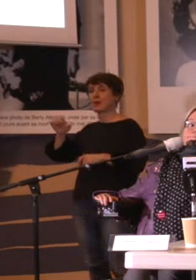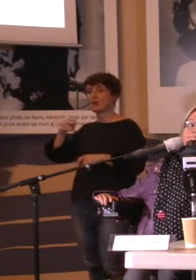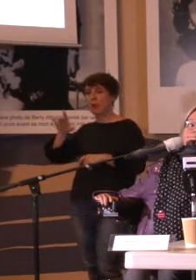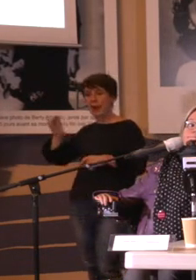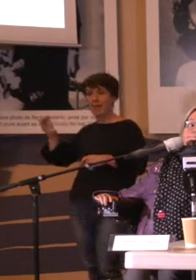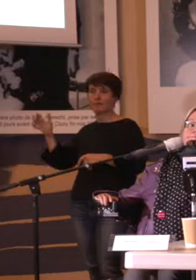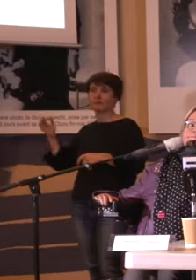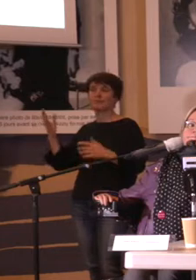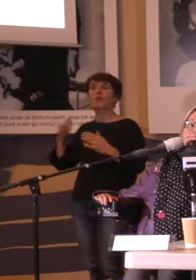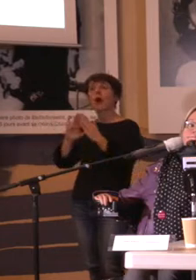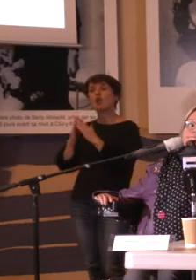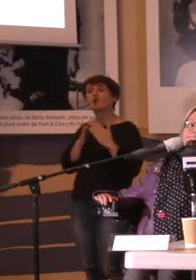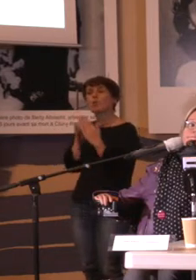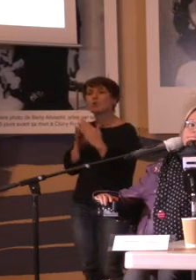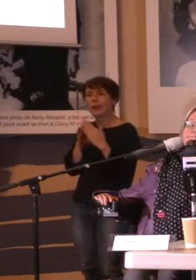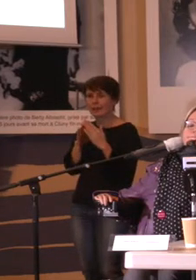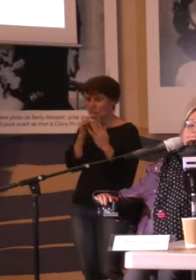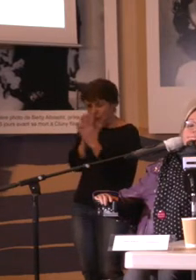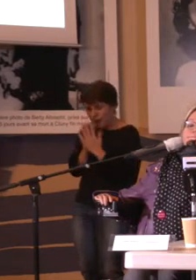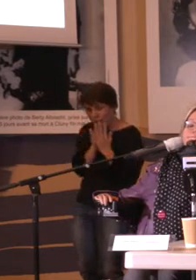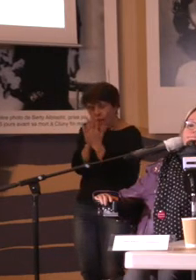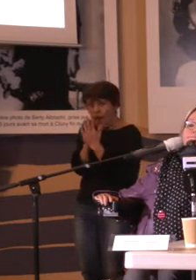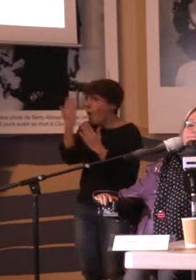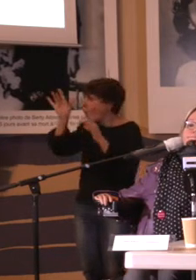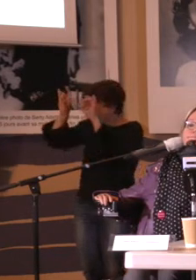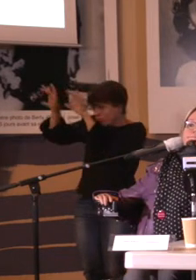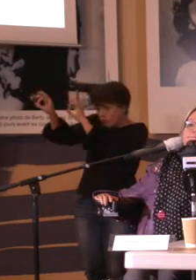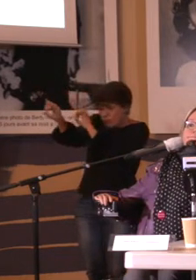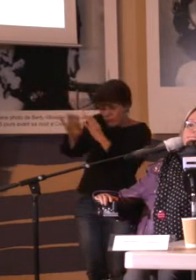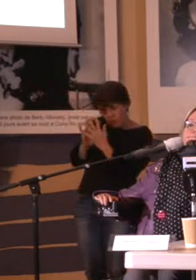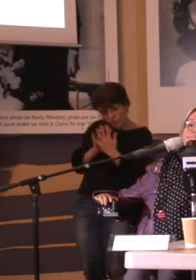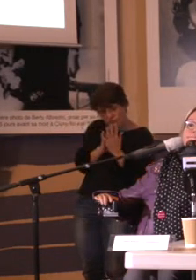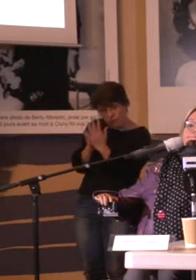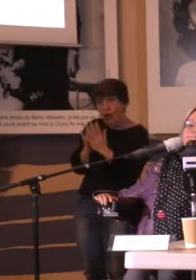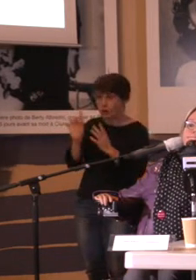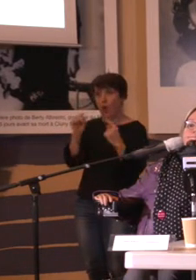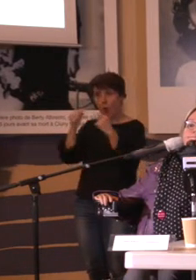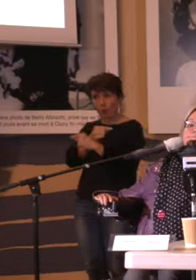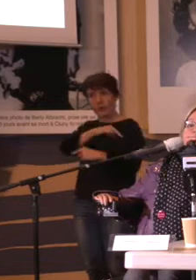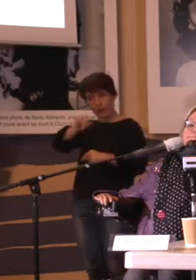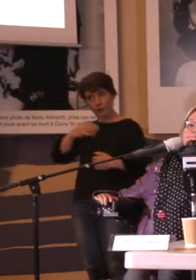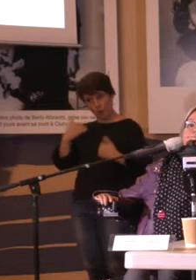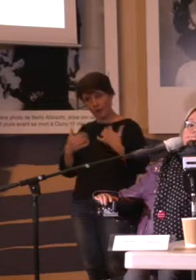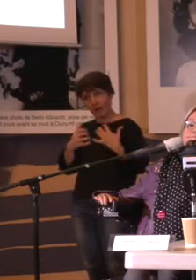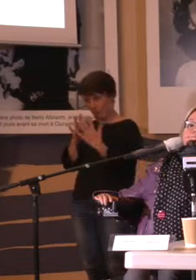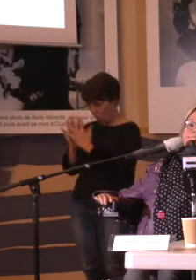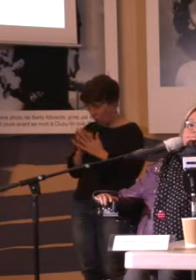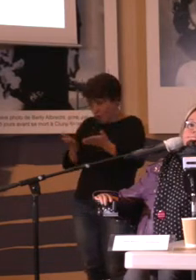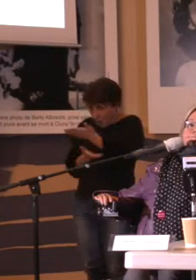entre-soi où les gens restent juste entre pairs, l'idée c'est de s'unir pour pouvoir s'intégrer à la société, donc c'est une démarche